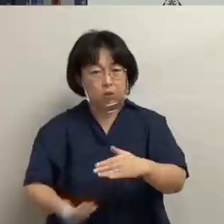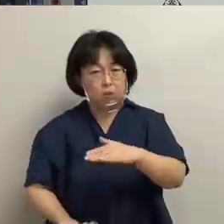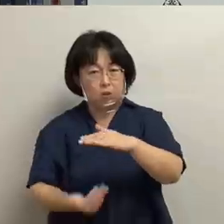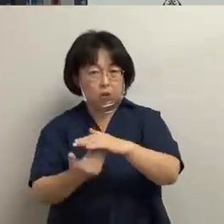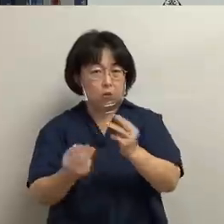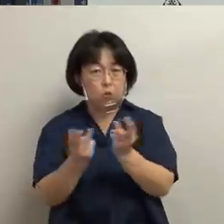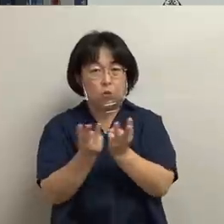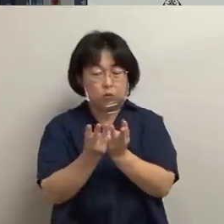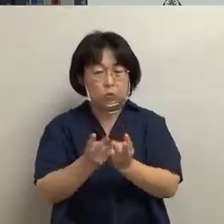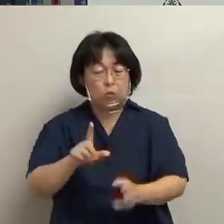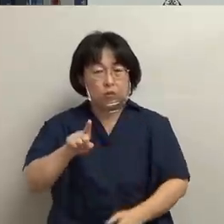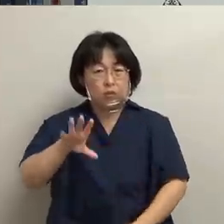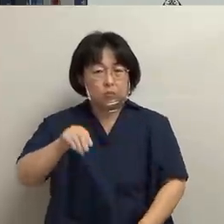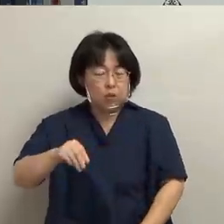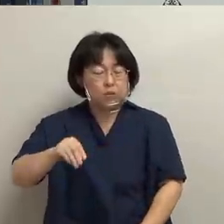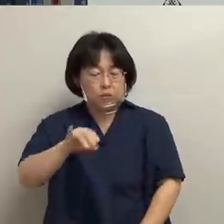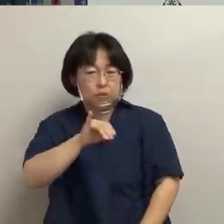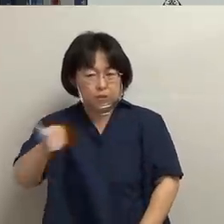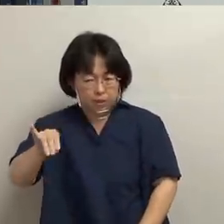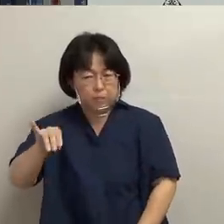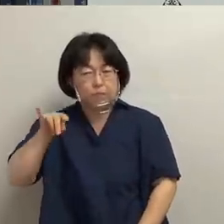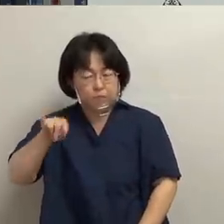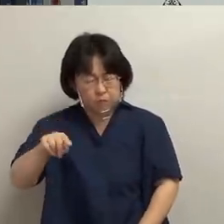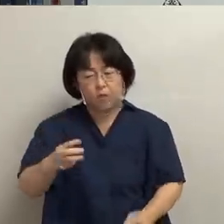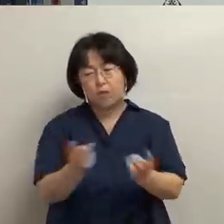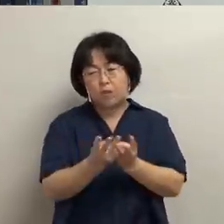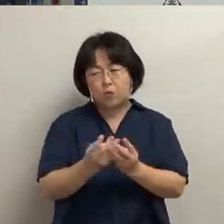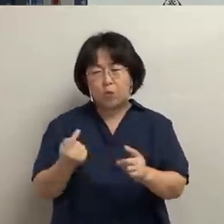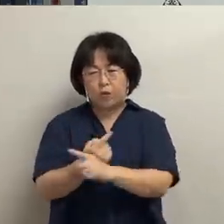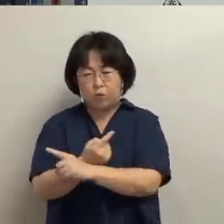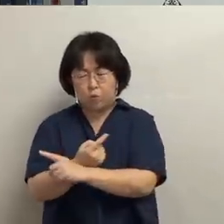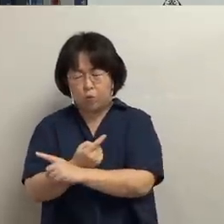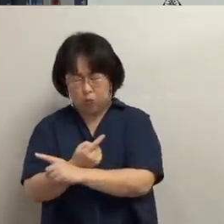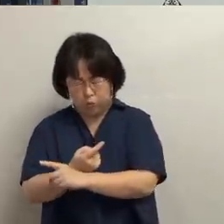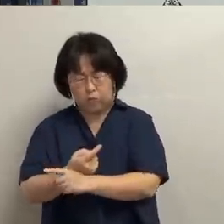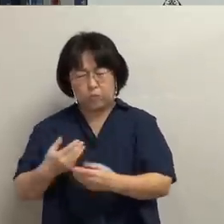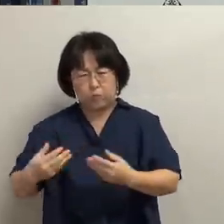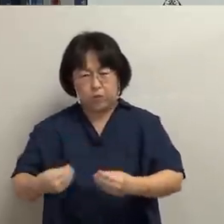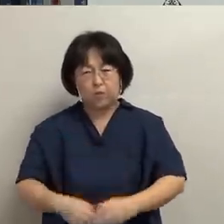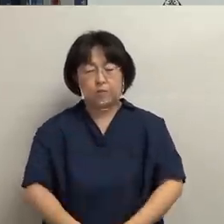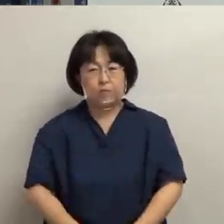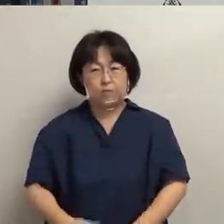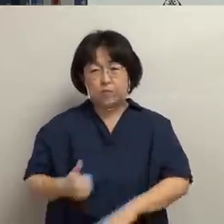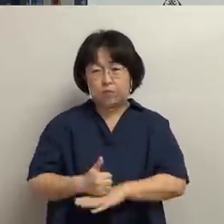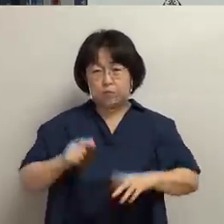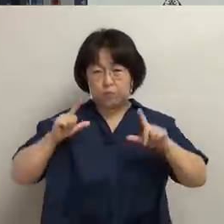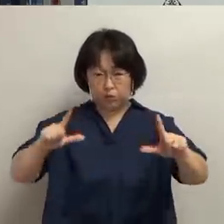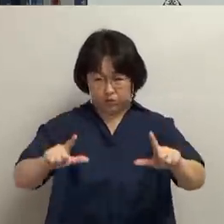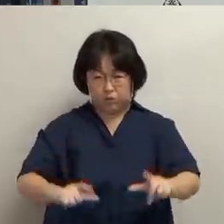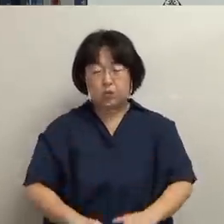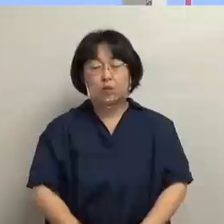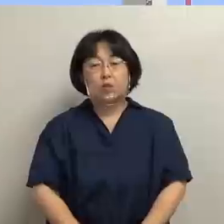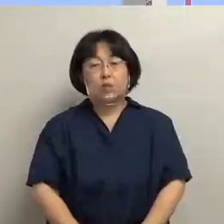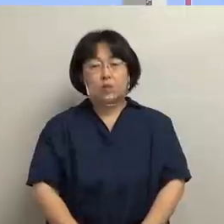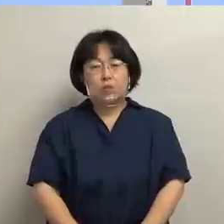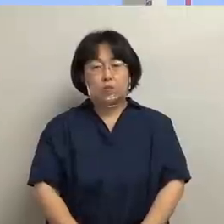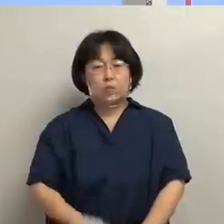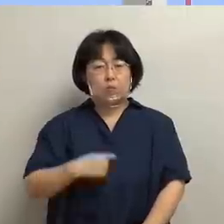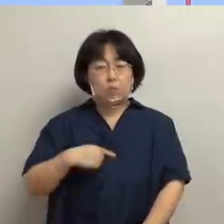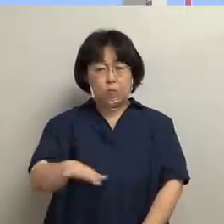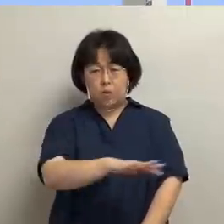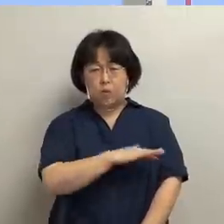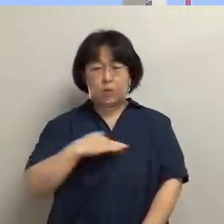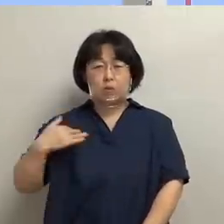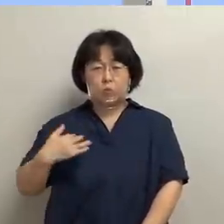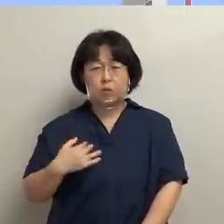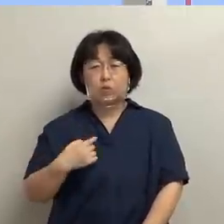11000という形に修正をさせていただいたものでございますこれ上田さん今のてんですけども我々としても